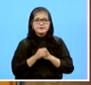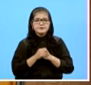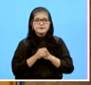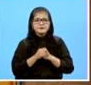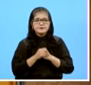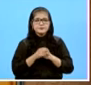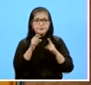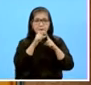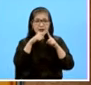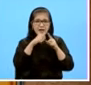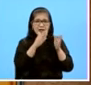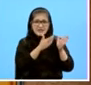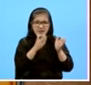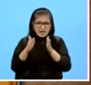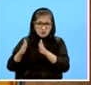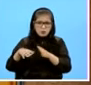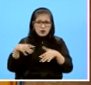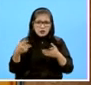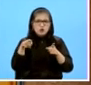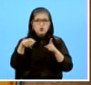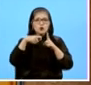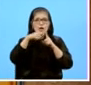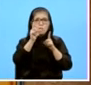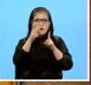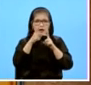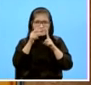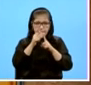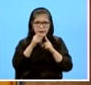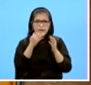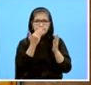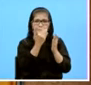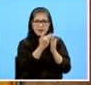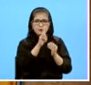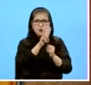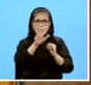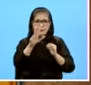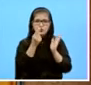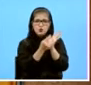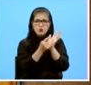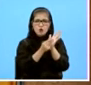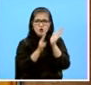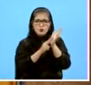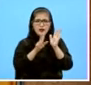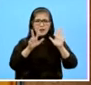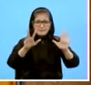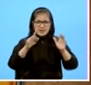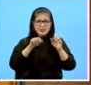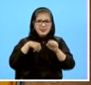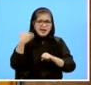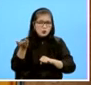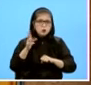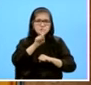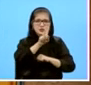PK diatur dalam KUHP Bab 28 Undang-Undang Nomor 8 Tahun